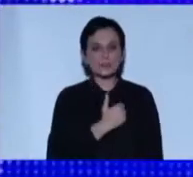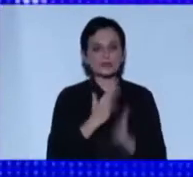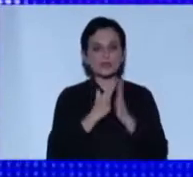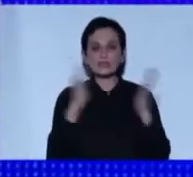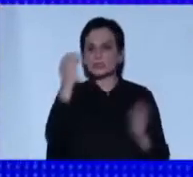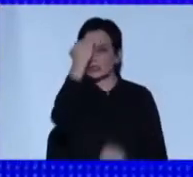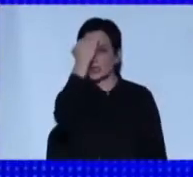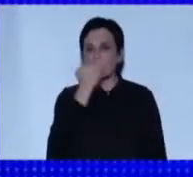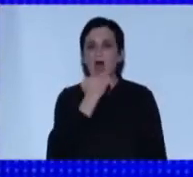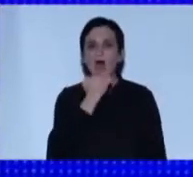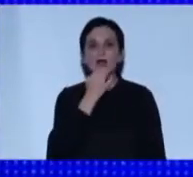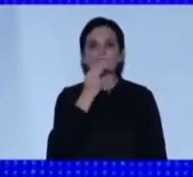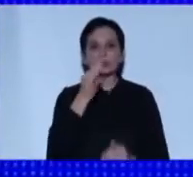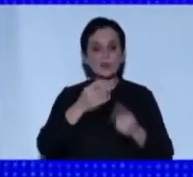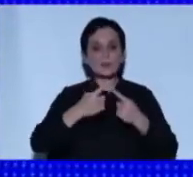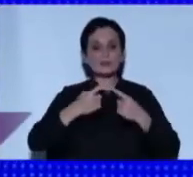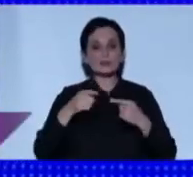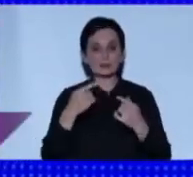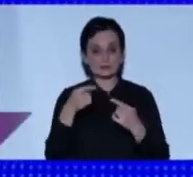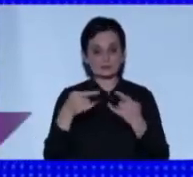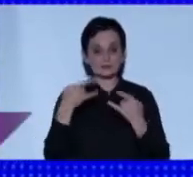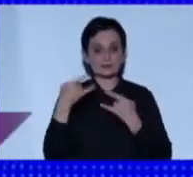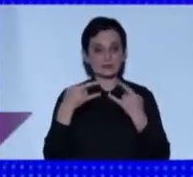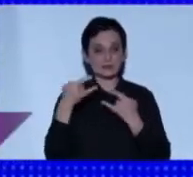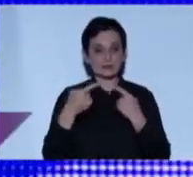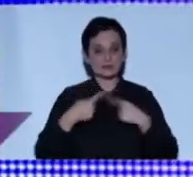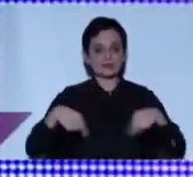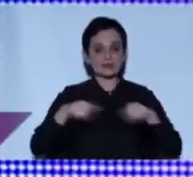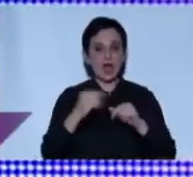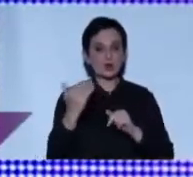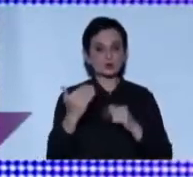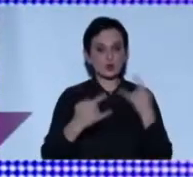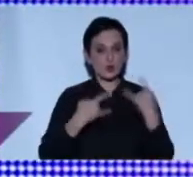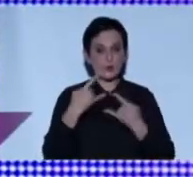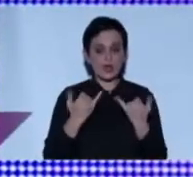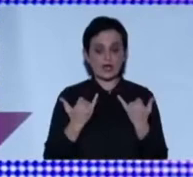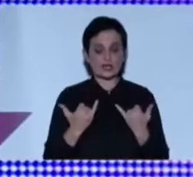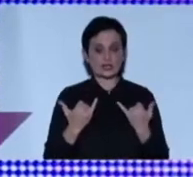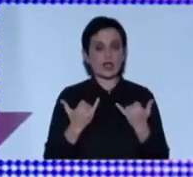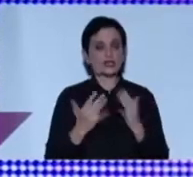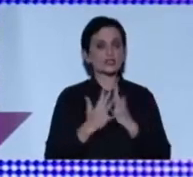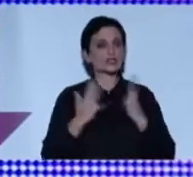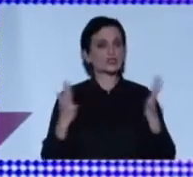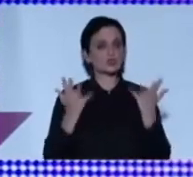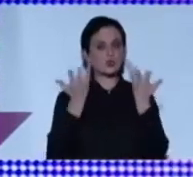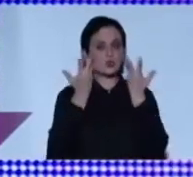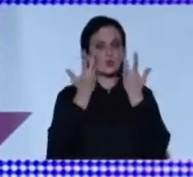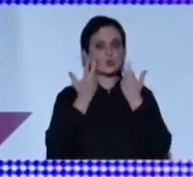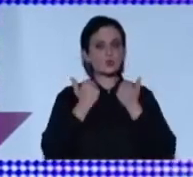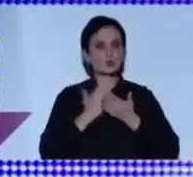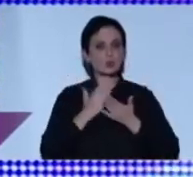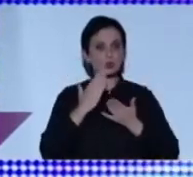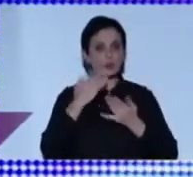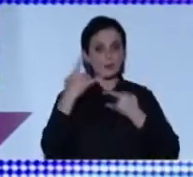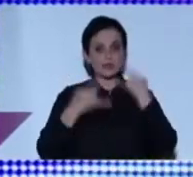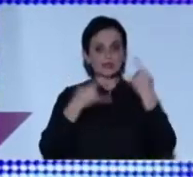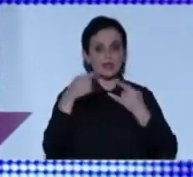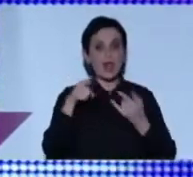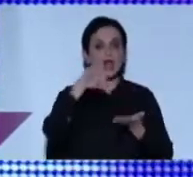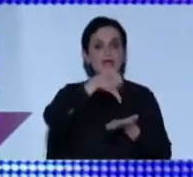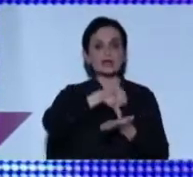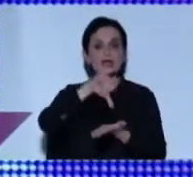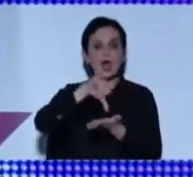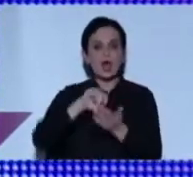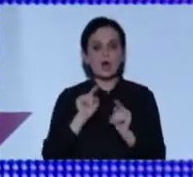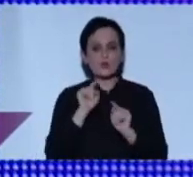დიდი მადლობა გადაგიხადოთ საზოგადოებრივ მაუწყებელს, იმიტომ რომ დღეს ძალიან დიდი ფუფუნება ტელევიზიებში მოხვედრა და ძალიან